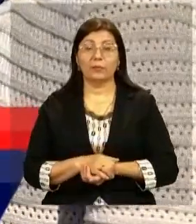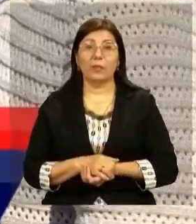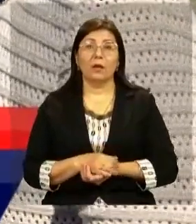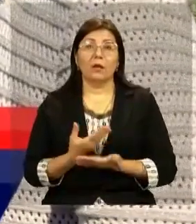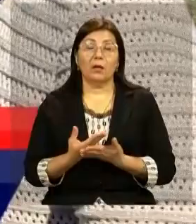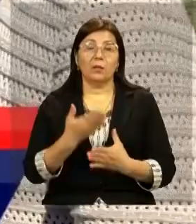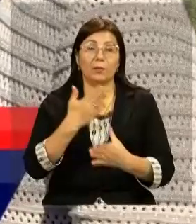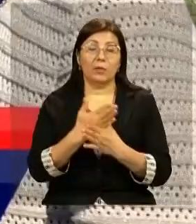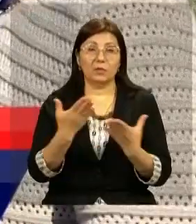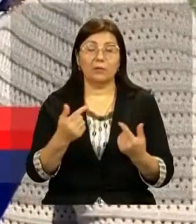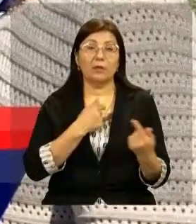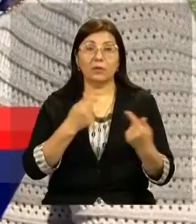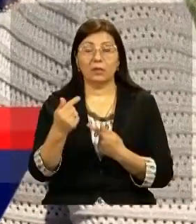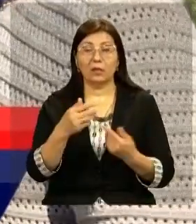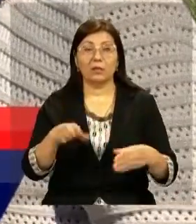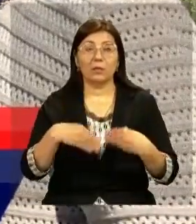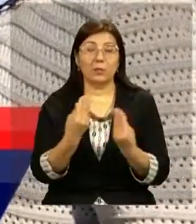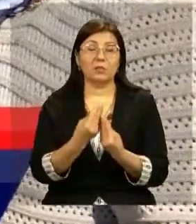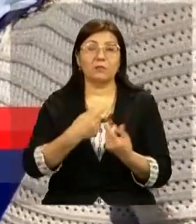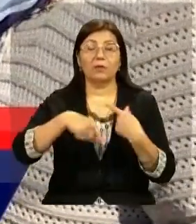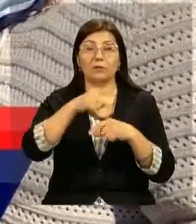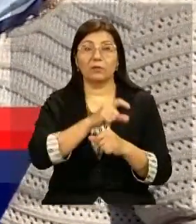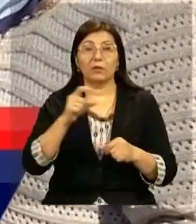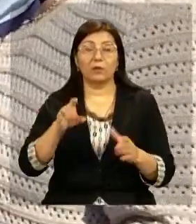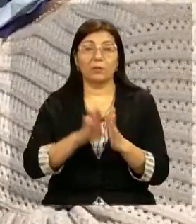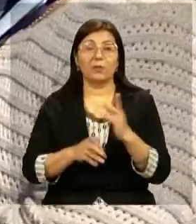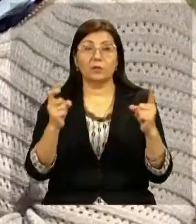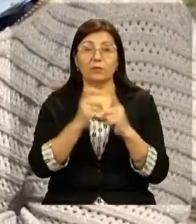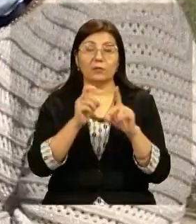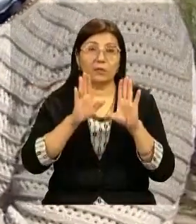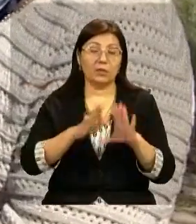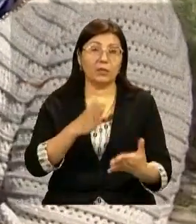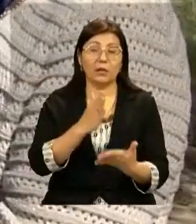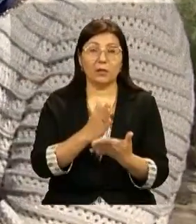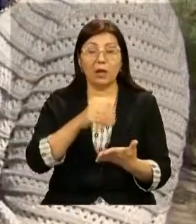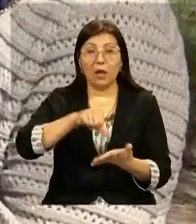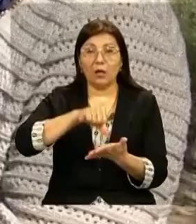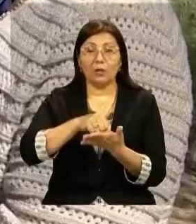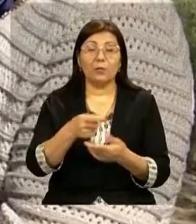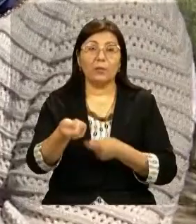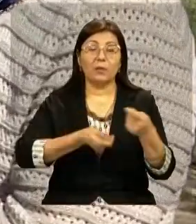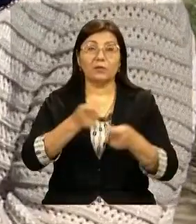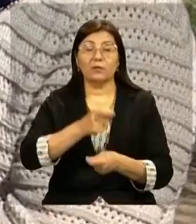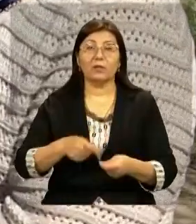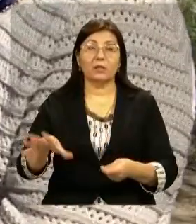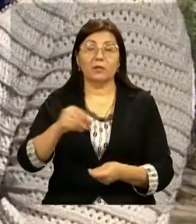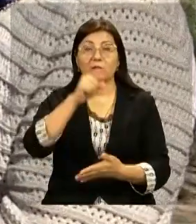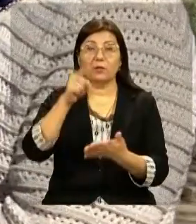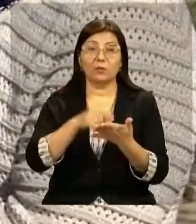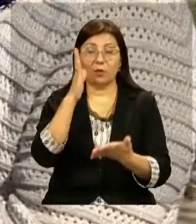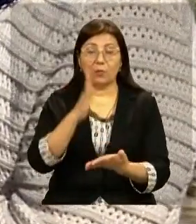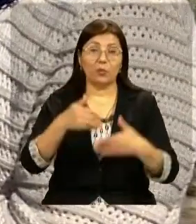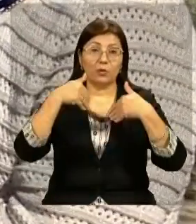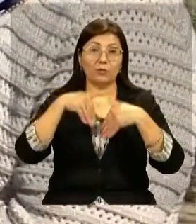Весомую помощь и поддержку пострадавшим оказывают представители крупного бизнеса. Безусловно, не остаются в стороне местные власти. Все вопросы с жильем будут решены. В этом можете